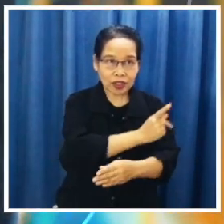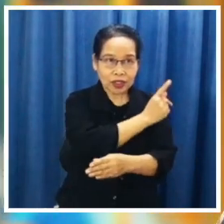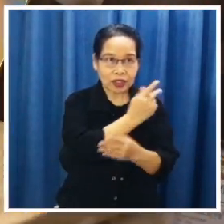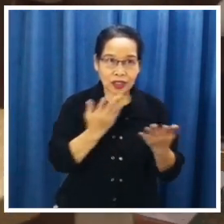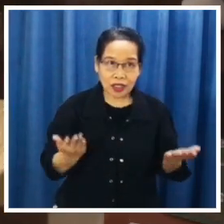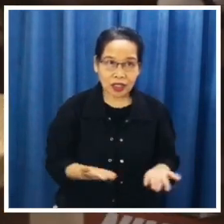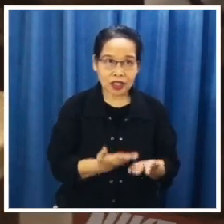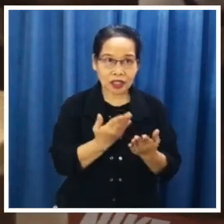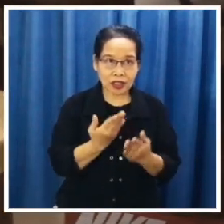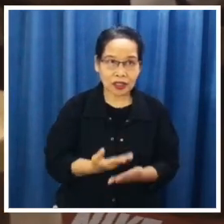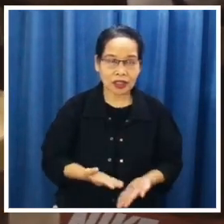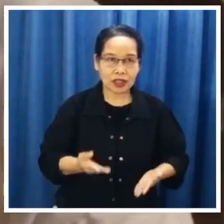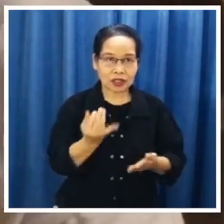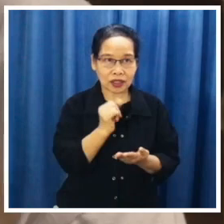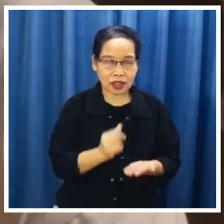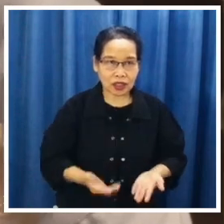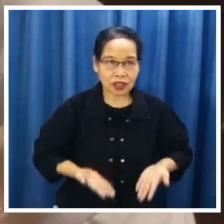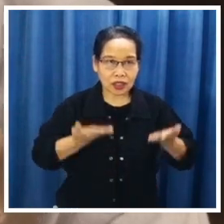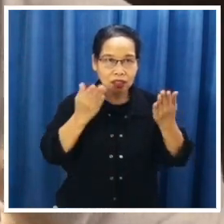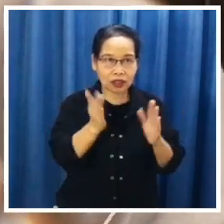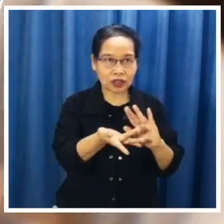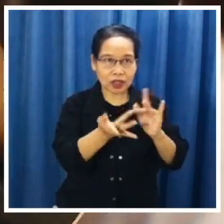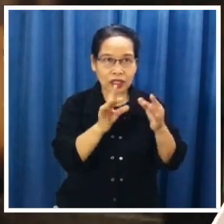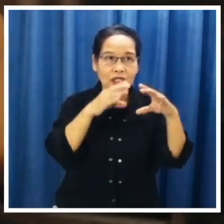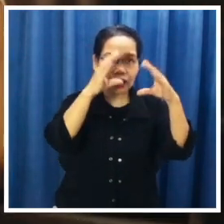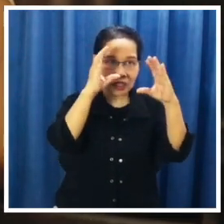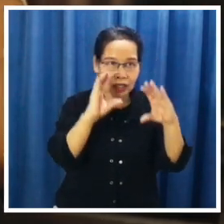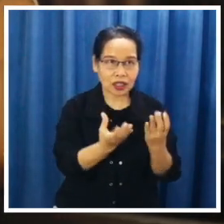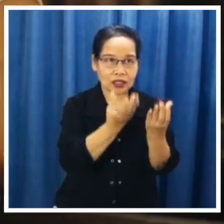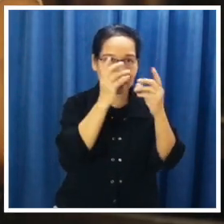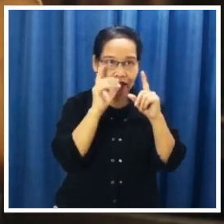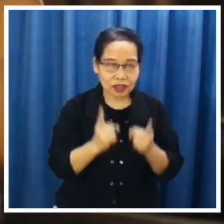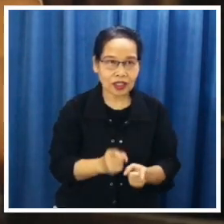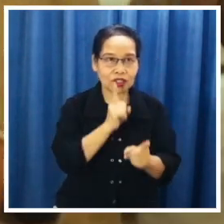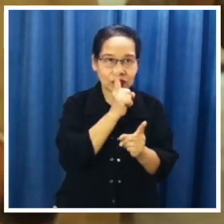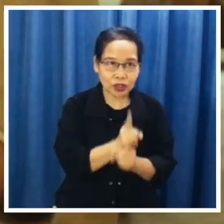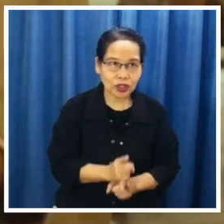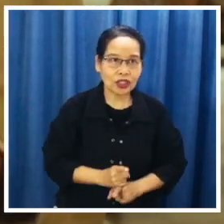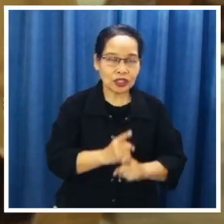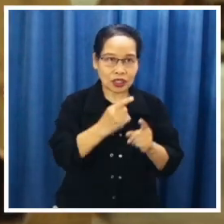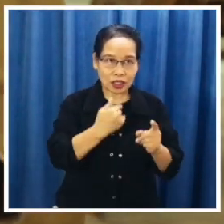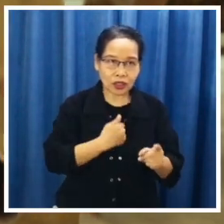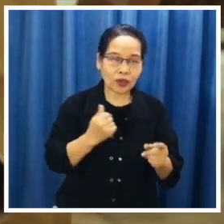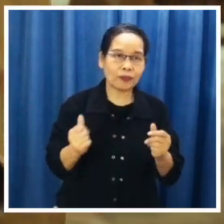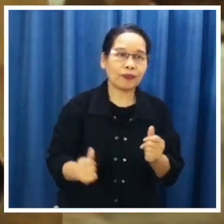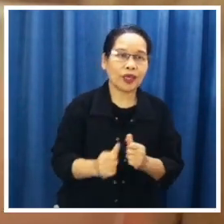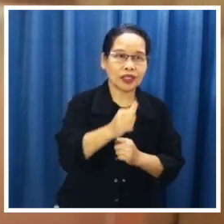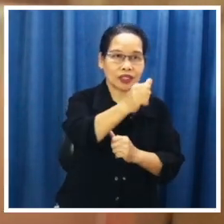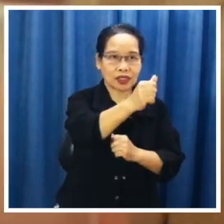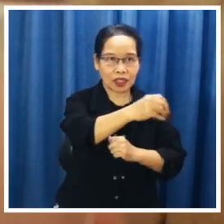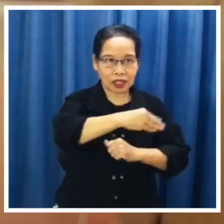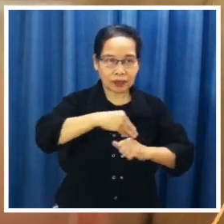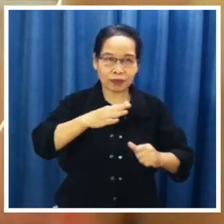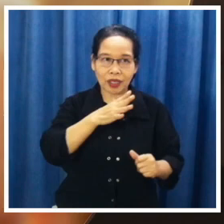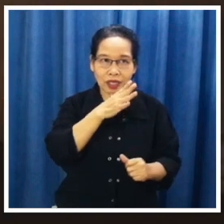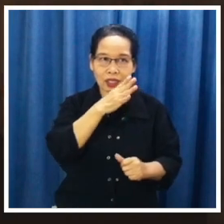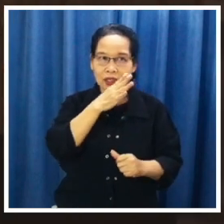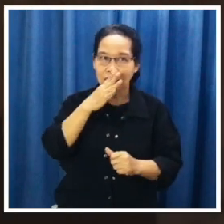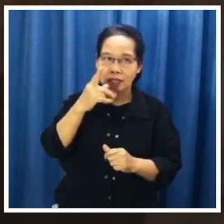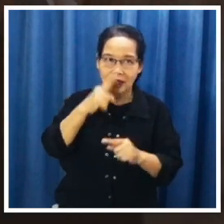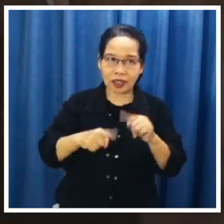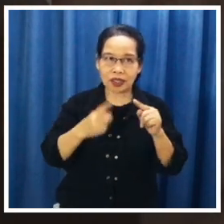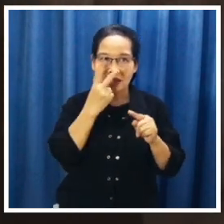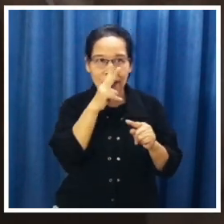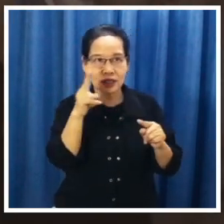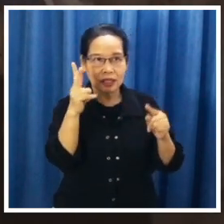ang umangat. Eto pa, what? Naka-aon sa hirap at sa online class. Nakaka-attend na, sigurado na rin na ako ay papasa. Nanay ko na